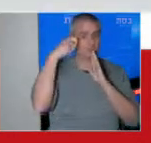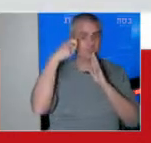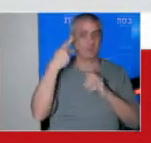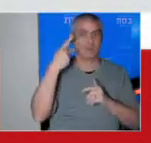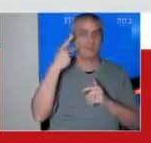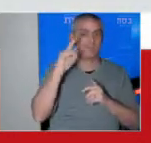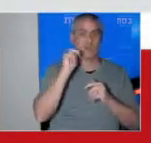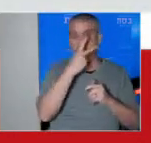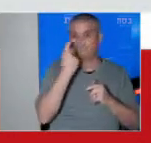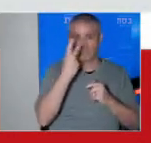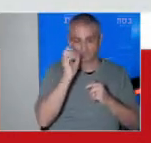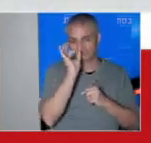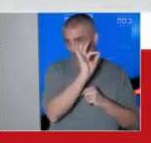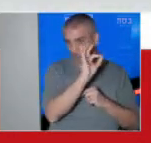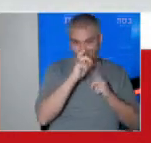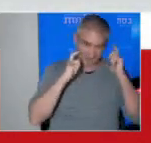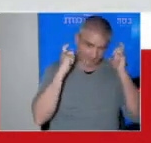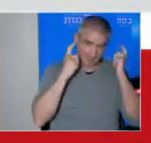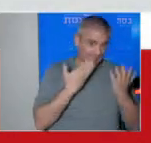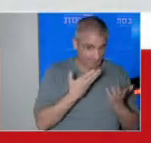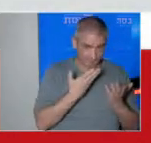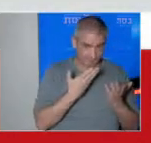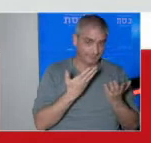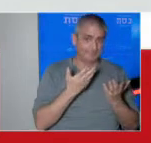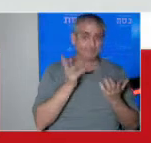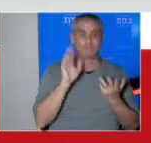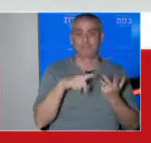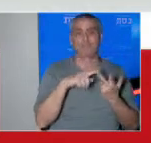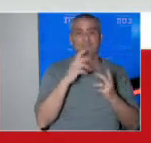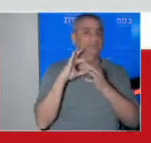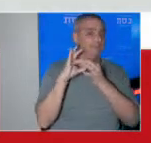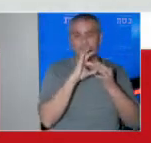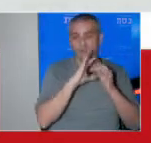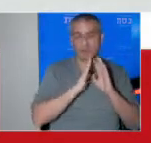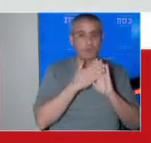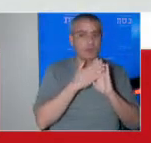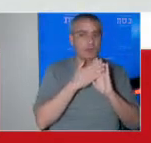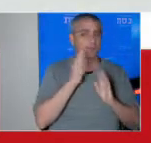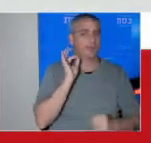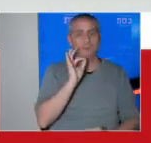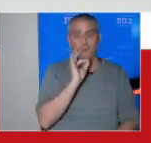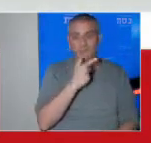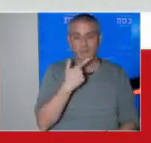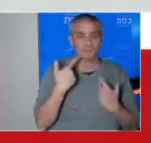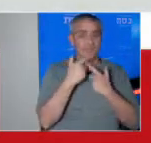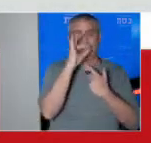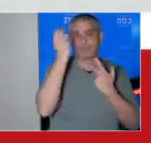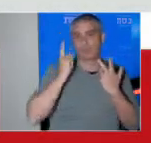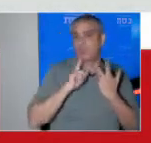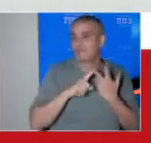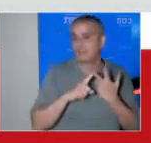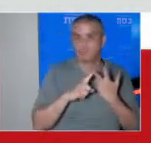פוקס ה-120, שהם בבעלות של דיסני. יש סדרות, אתה יודע, כל הפרנצ'ייז של מלחמת